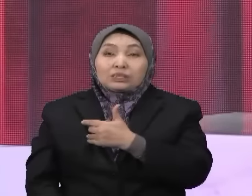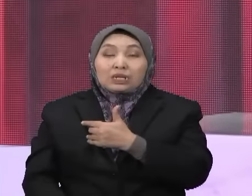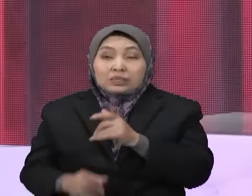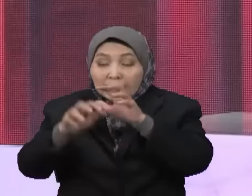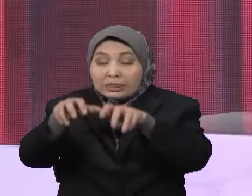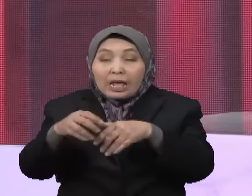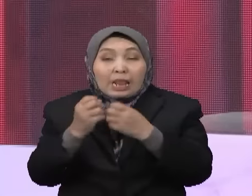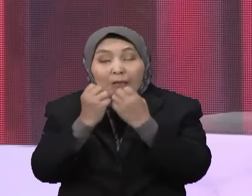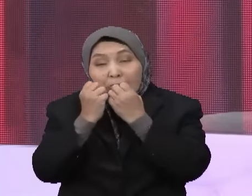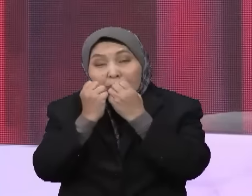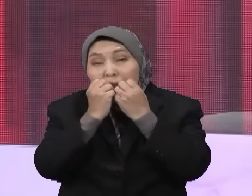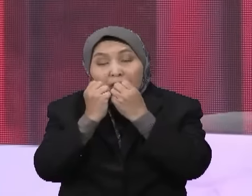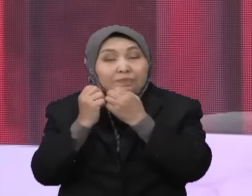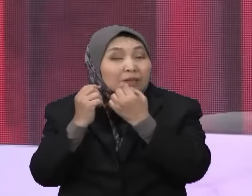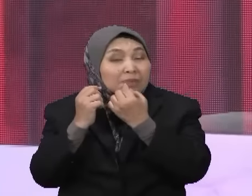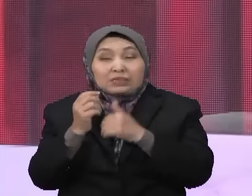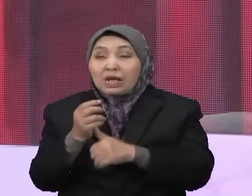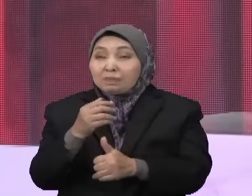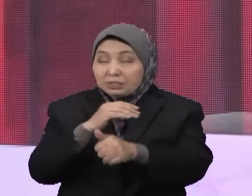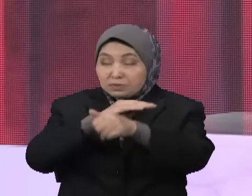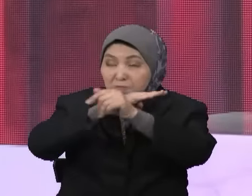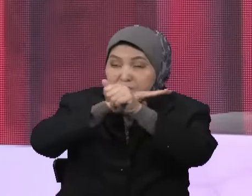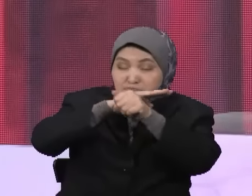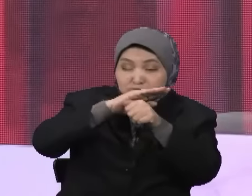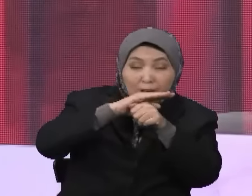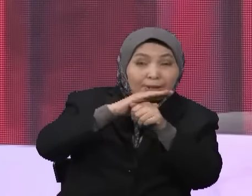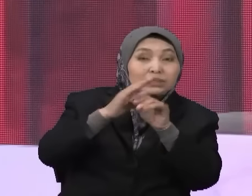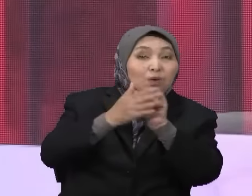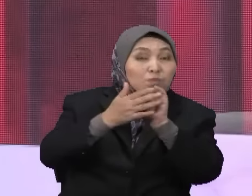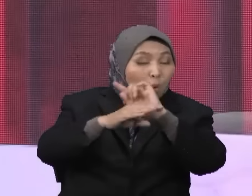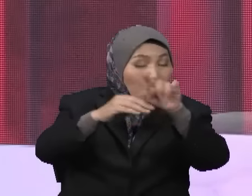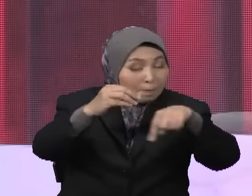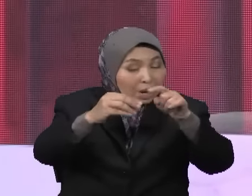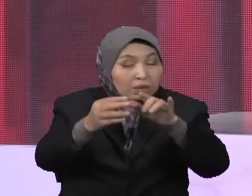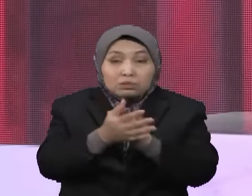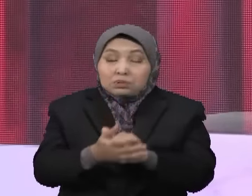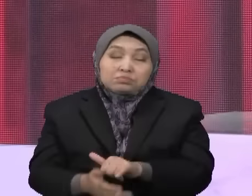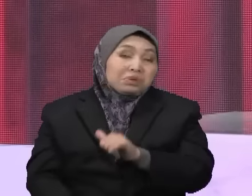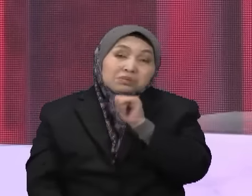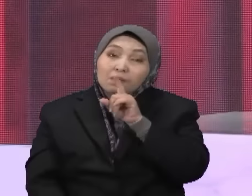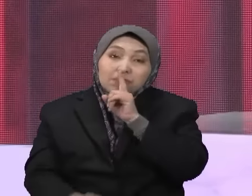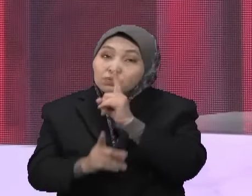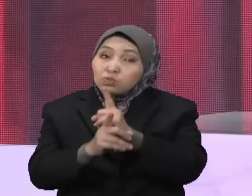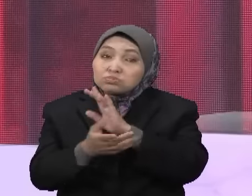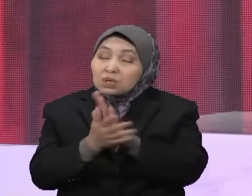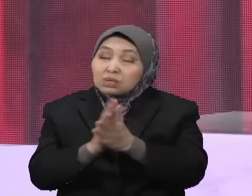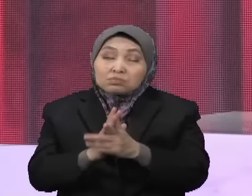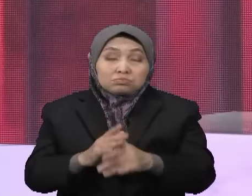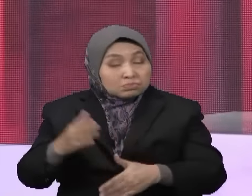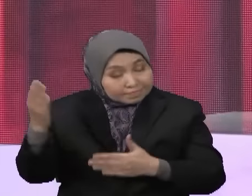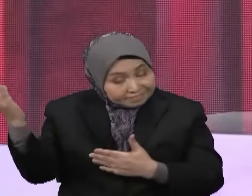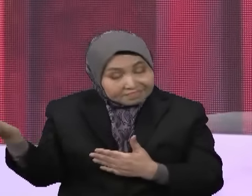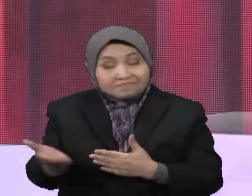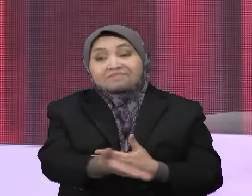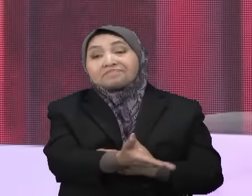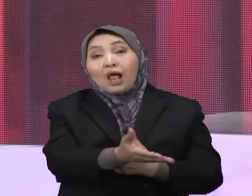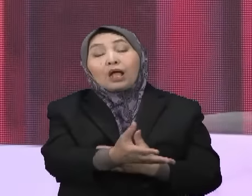bibir, Ustaz kan, dia berlindung di sebalik semua perkara tersebut dengan tidak benar. Maka Allah kata silakan